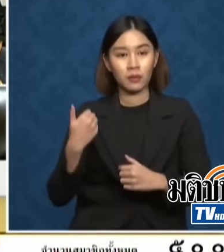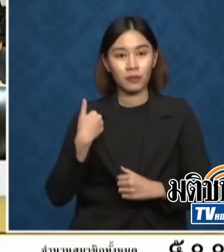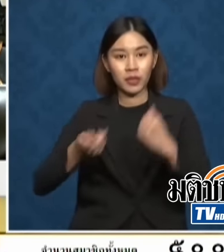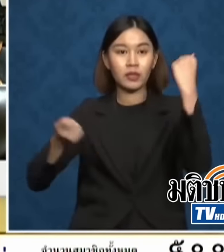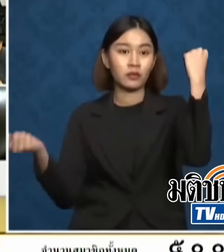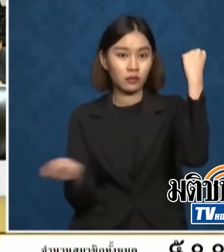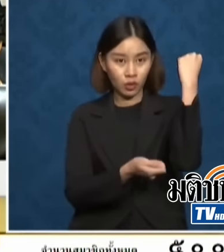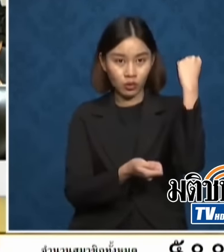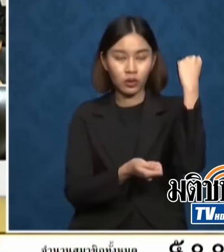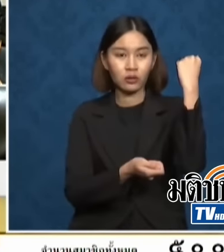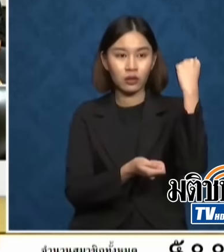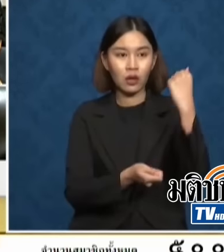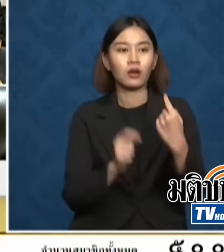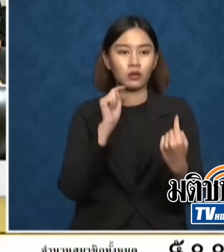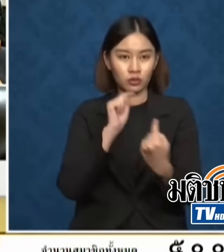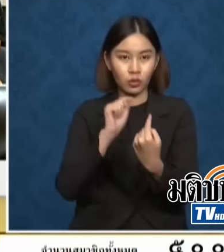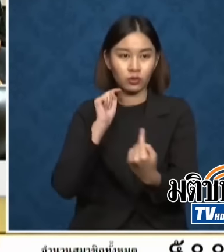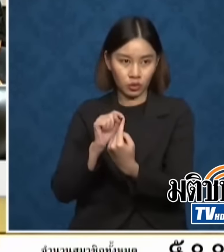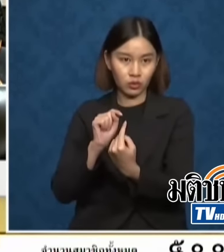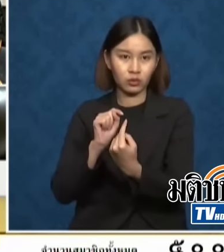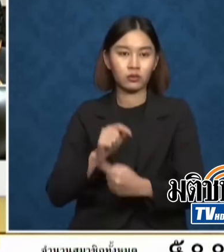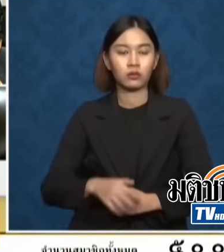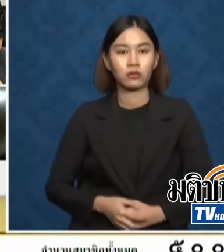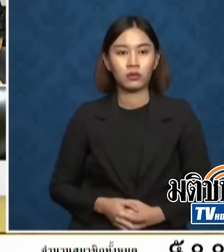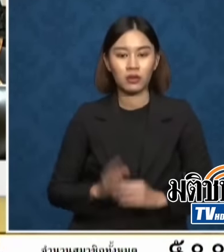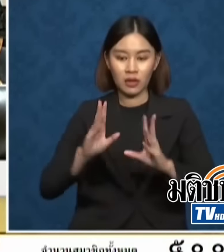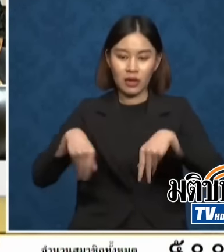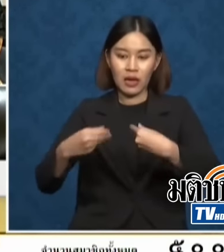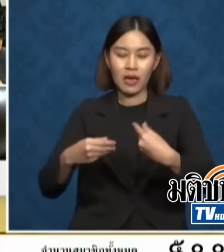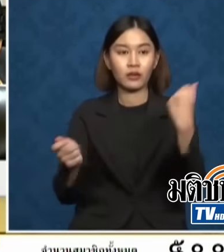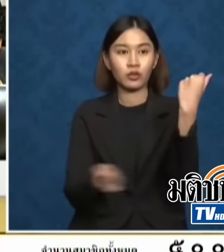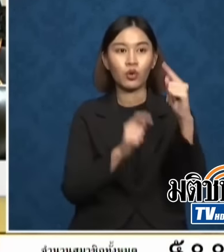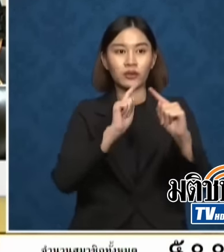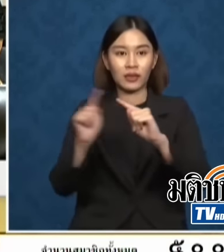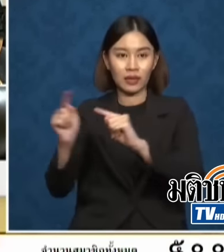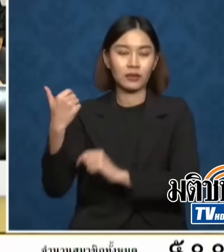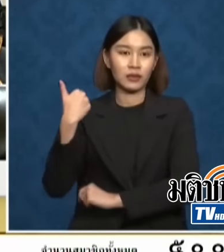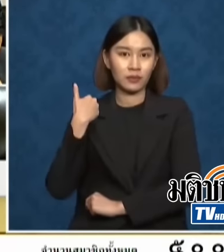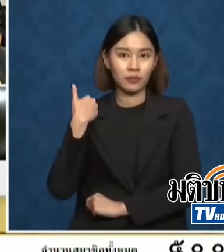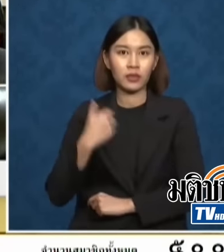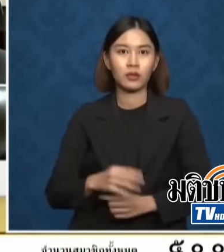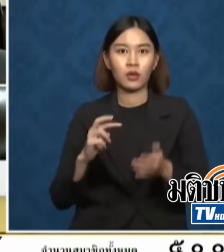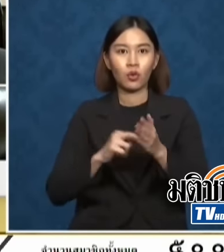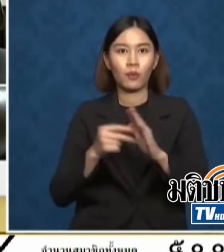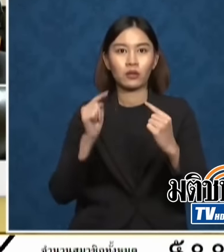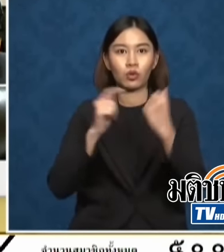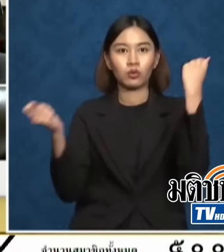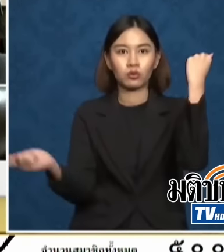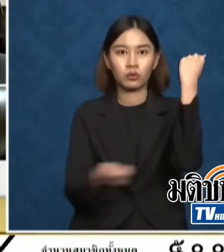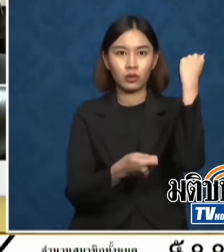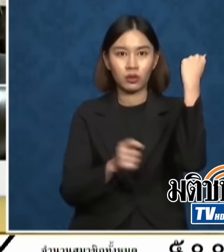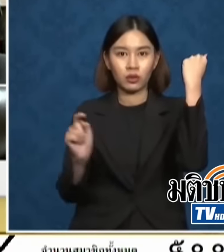ษที่สมควรให้กับโทษต่างๆที่เกิดขึ้นไม่ใช่เป็นบทลงโทษ